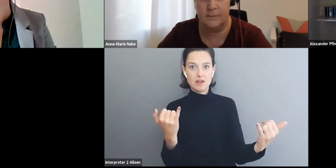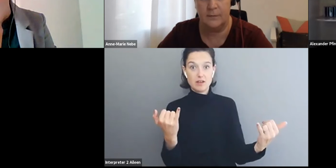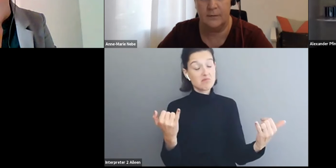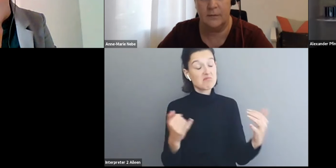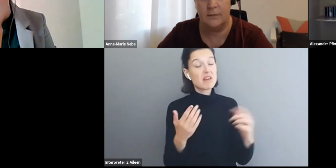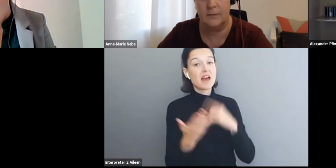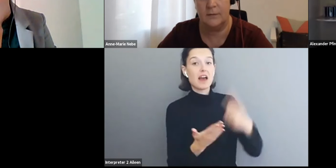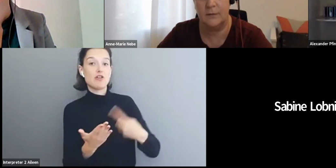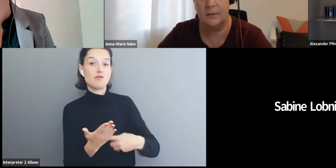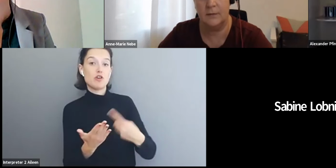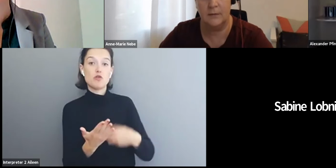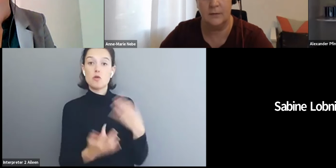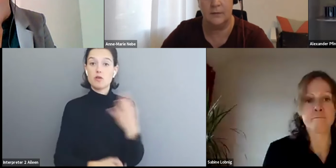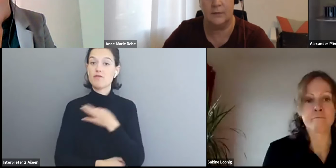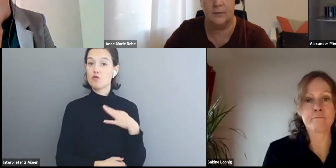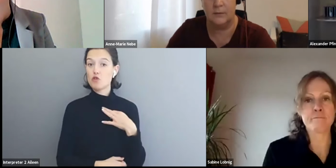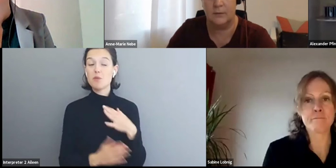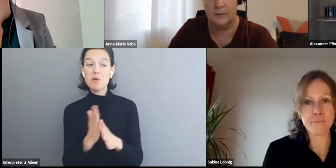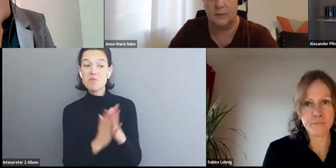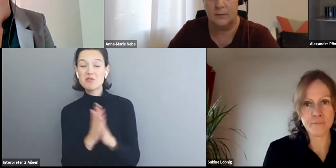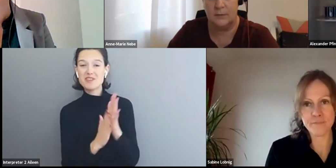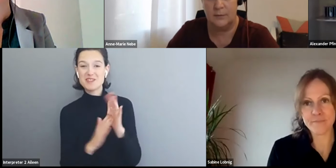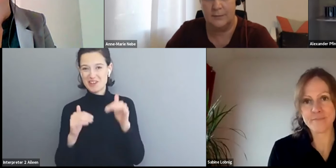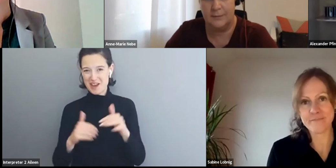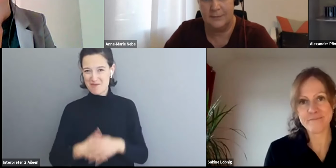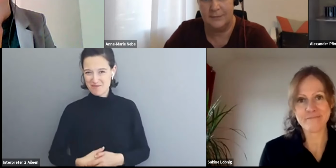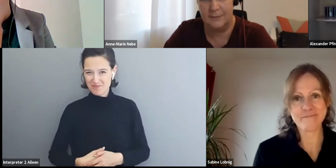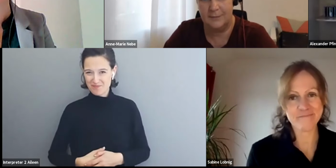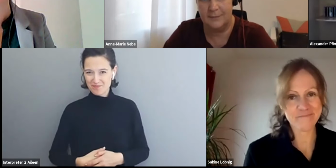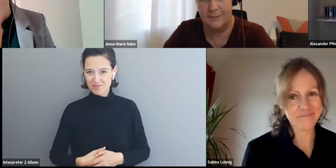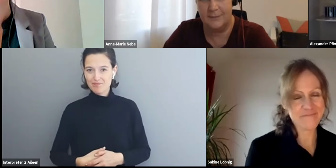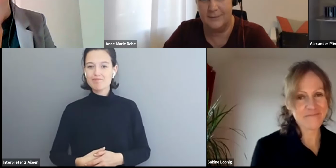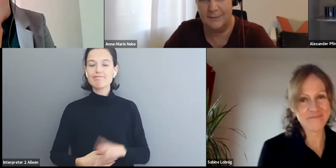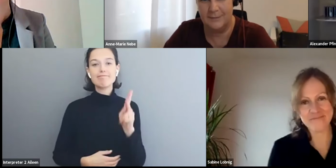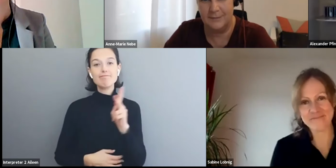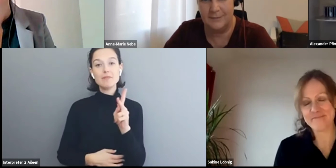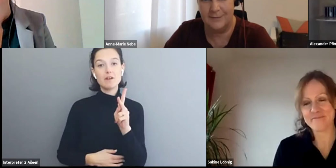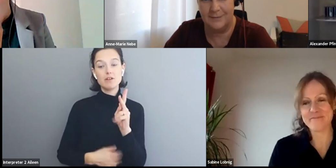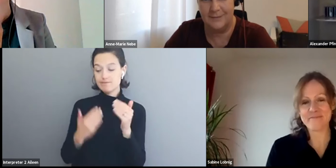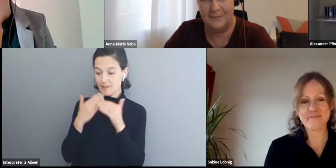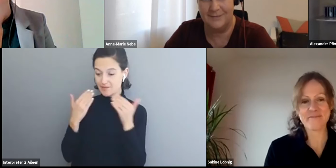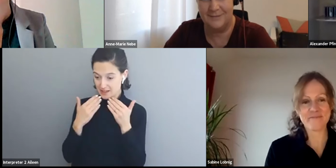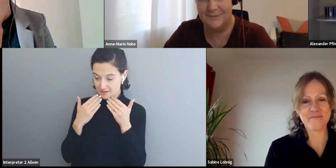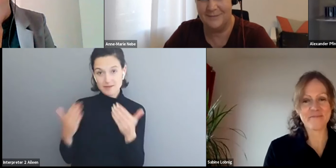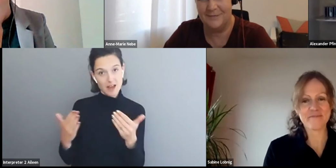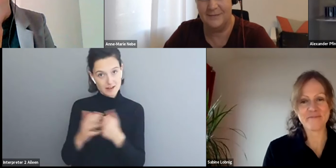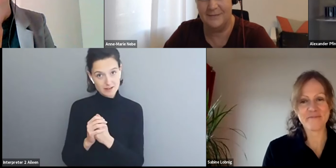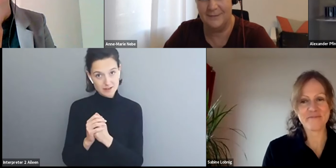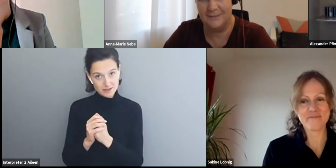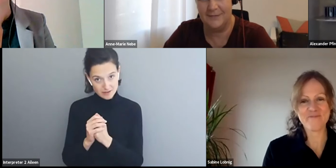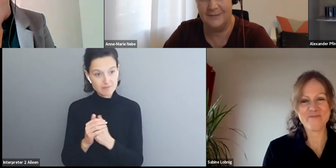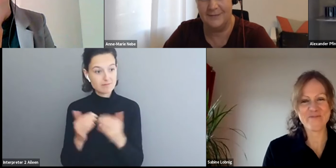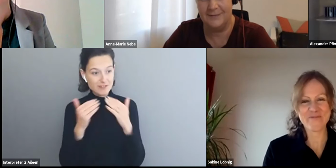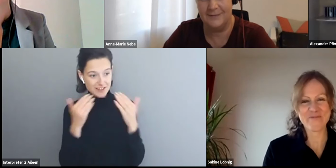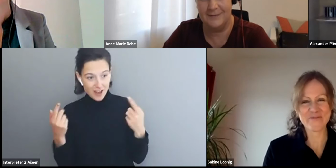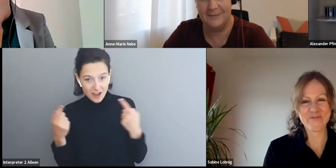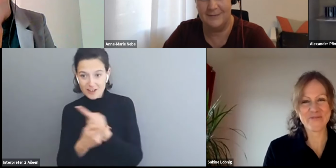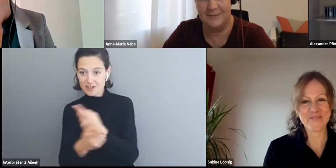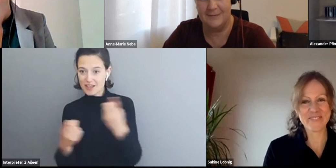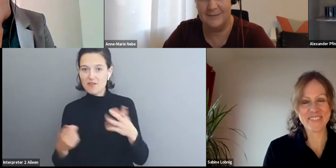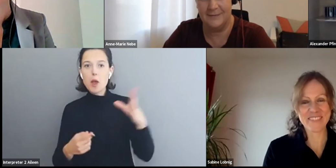Vielen herzlichen Dank. Und damit möchte ich mich bei meinen Mitstreiterinnen und Mitstreitern